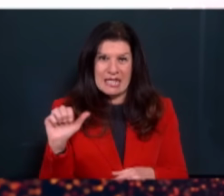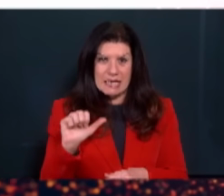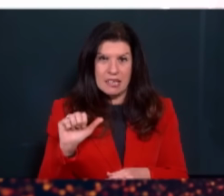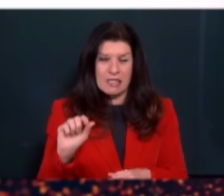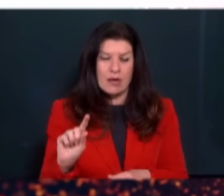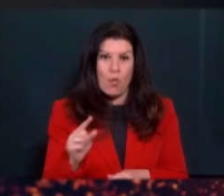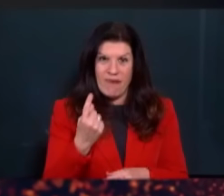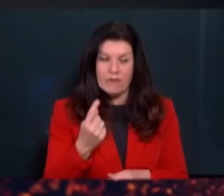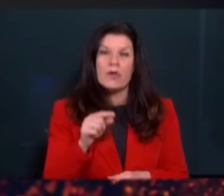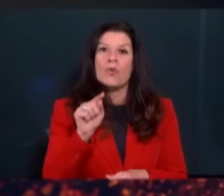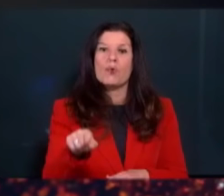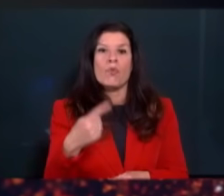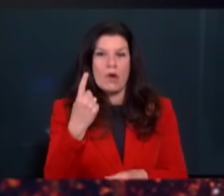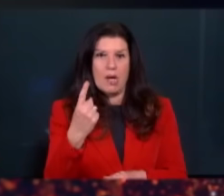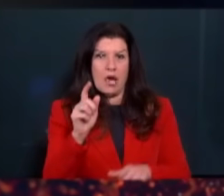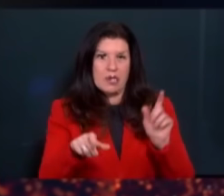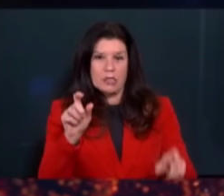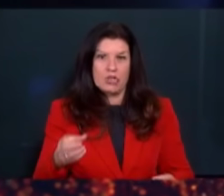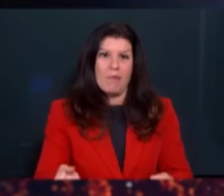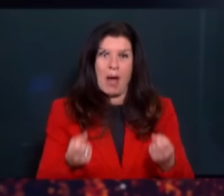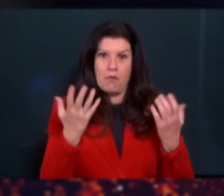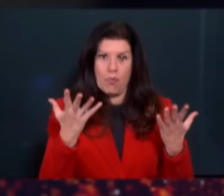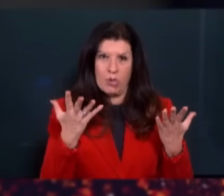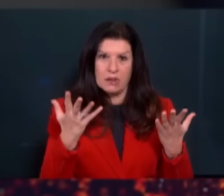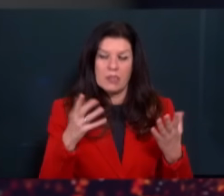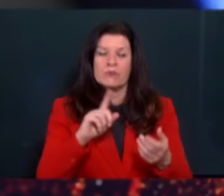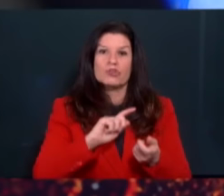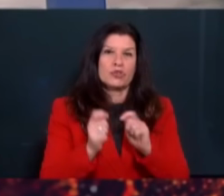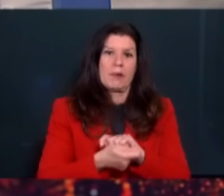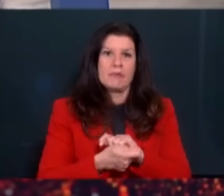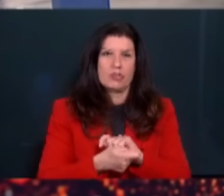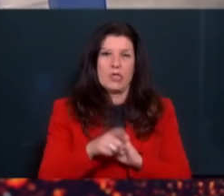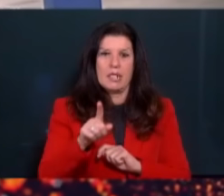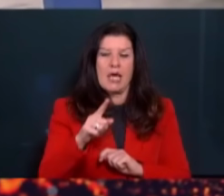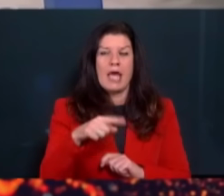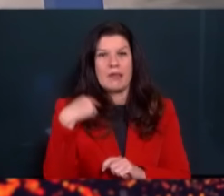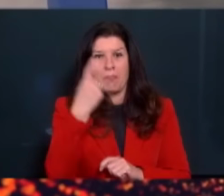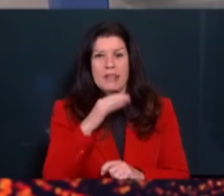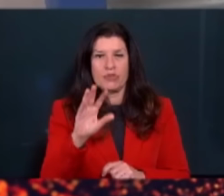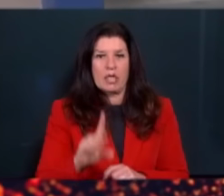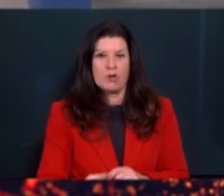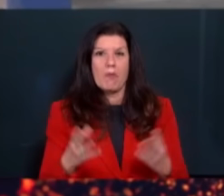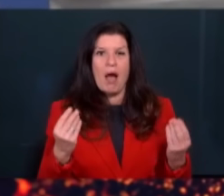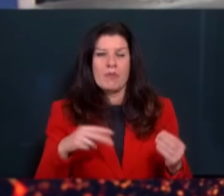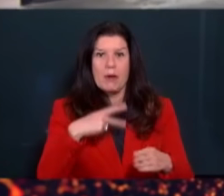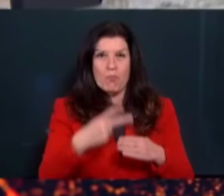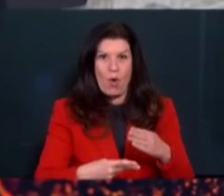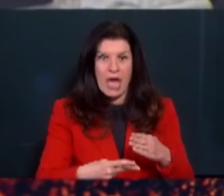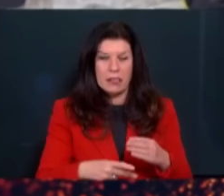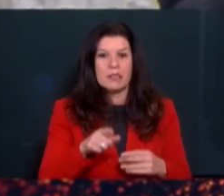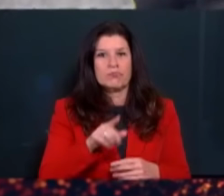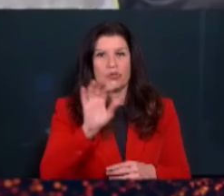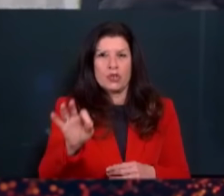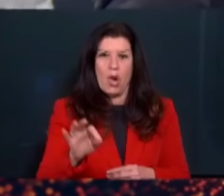הבולטים בנדלן שמשנה את פני הדרום. רבים מהפרויקטים בנווה שאנן הם שלו. בתמונת הדמיה אני לא רואה